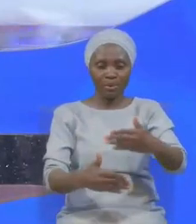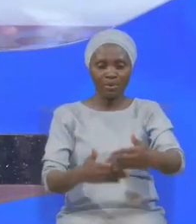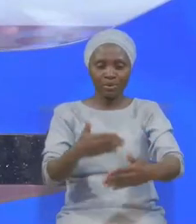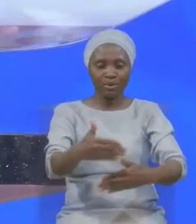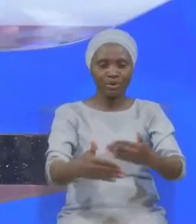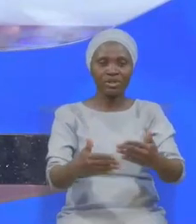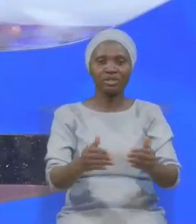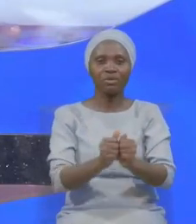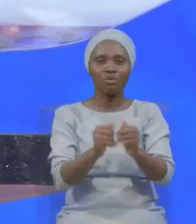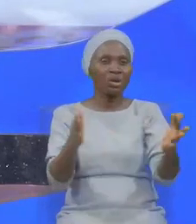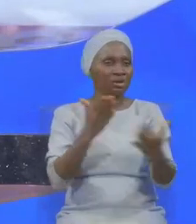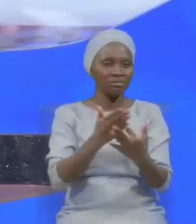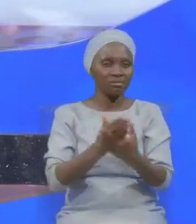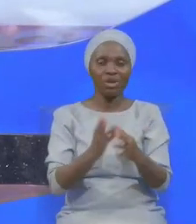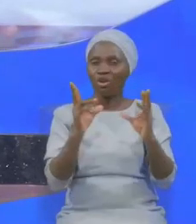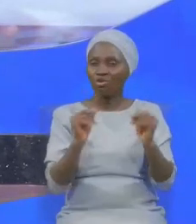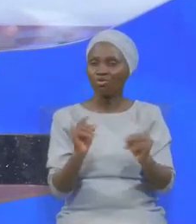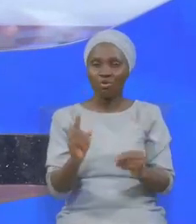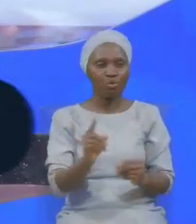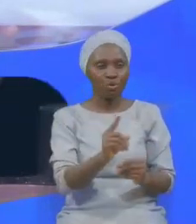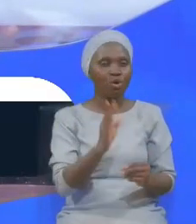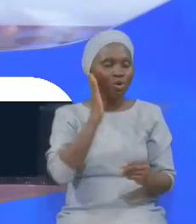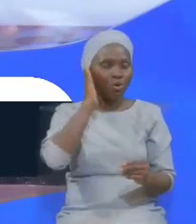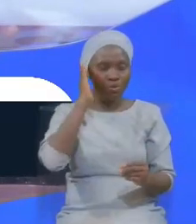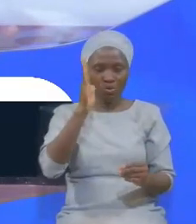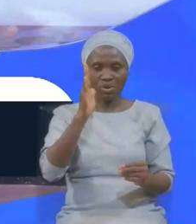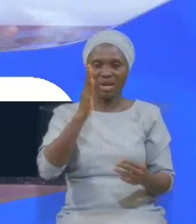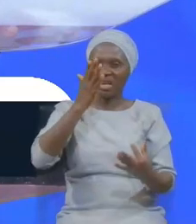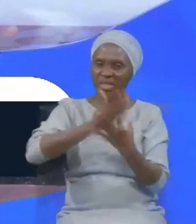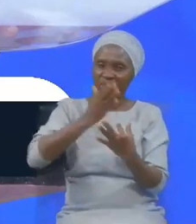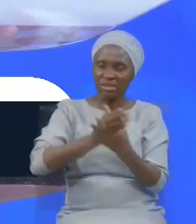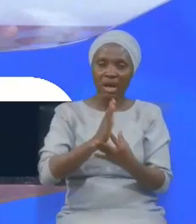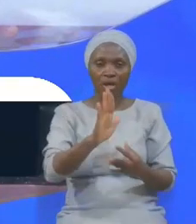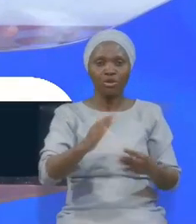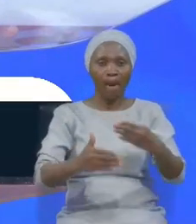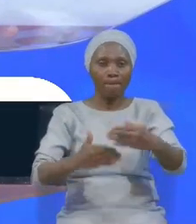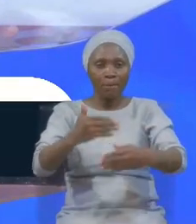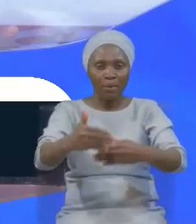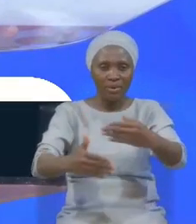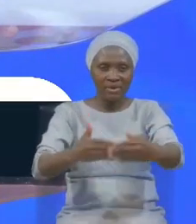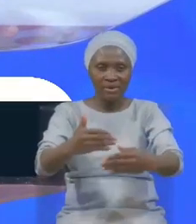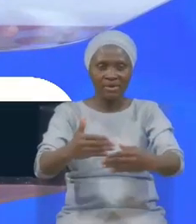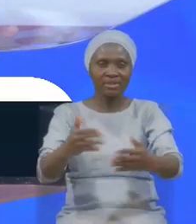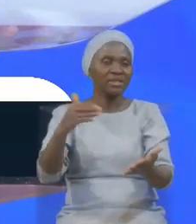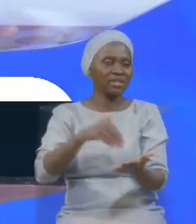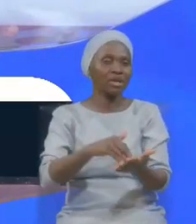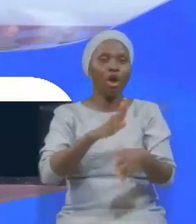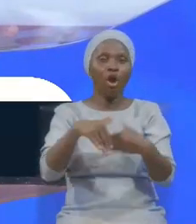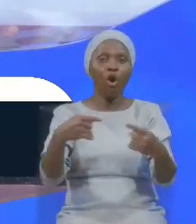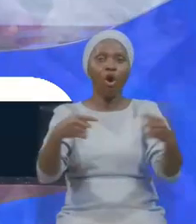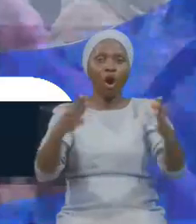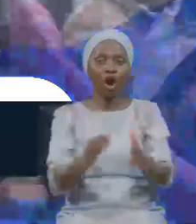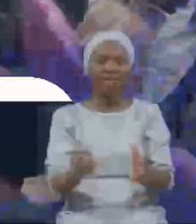qui empêche encore vos progrès. Les ennemis vont s'effacer de devant vous. Tous les ennemis